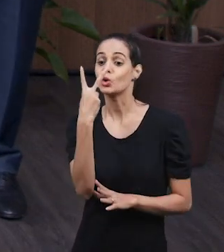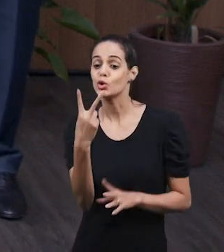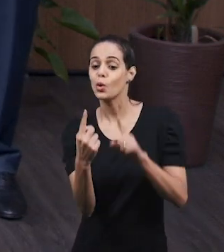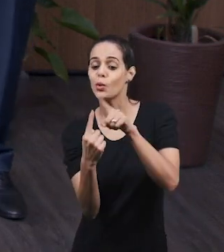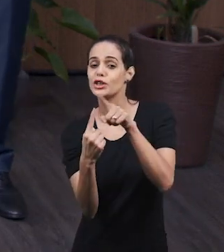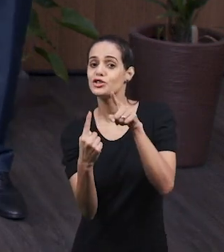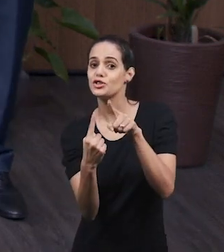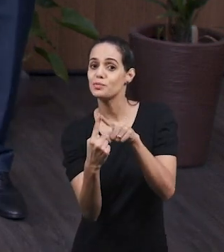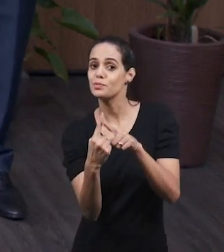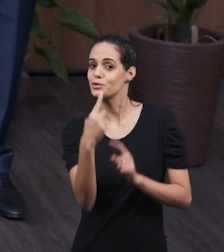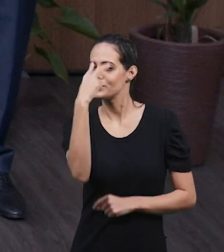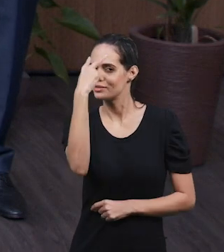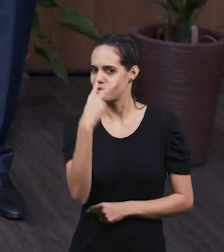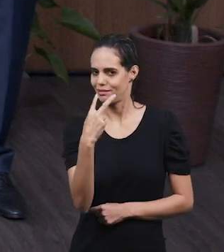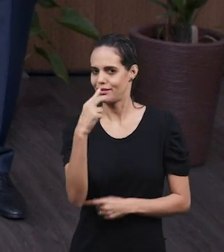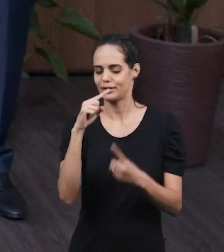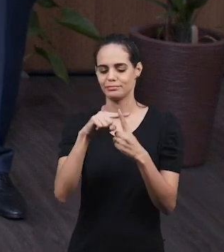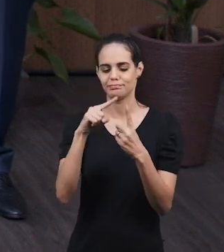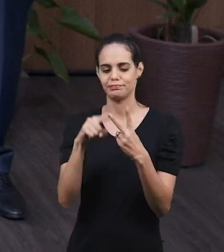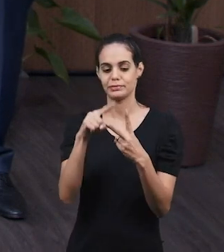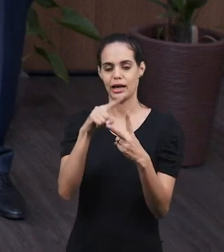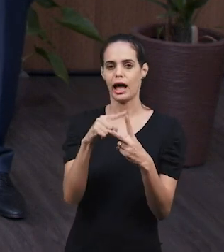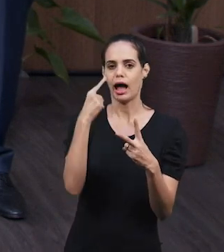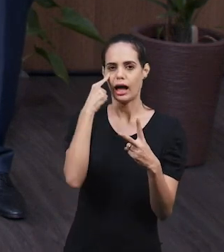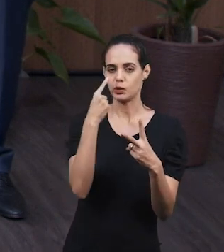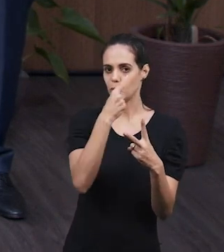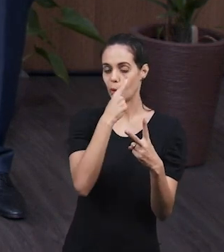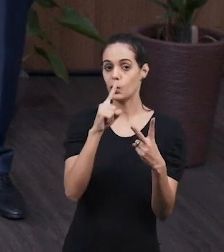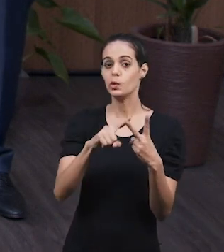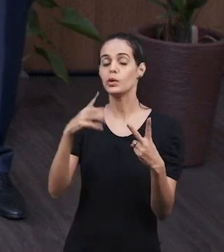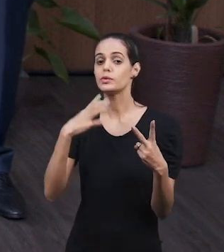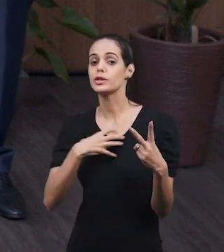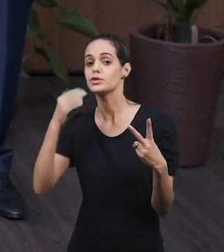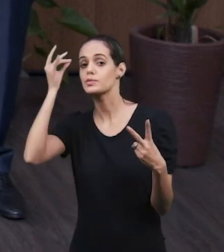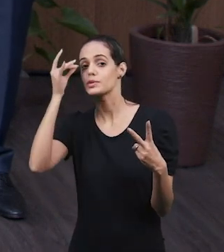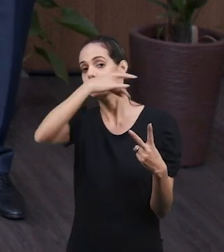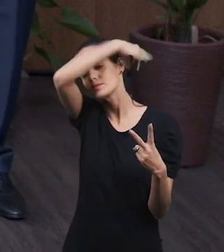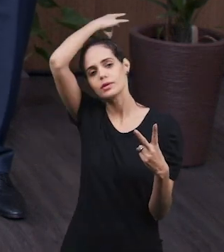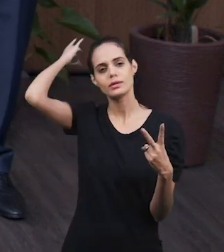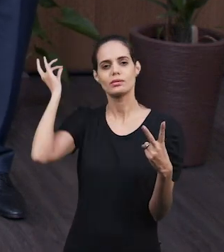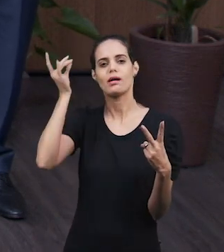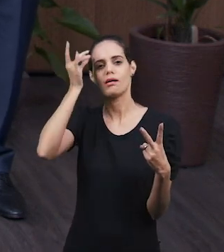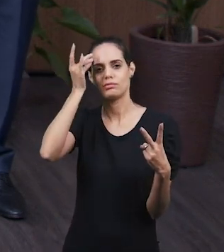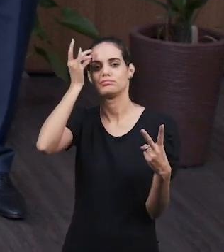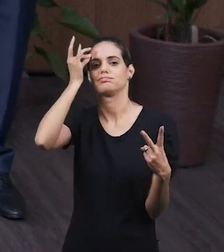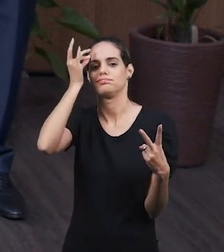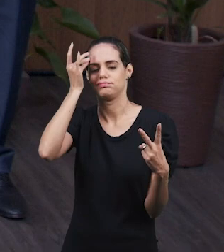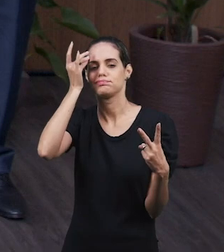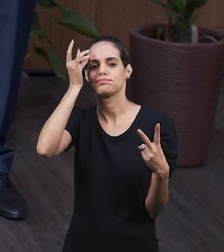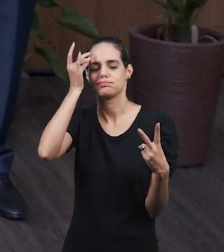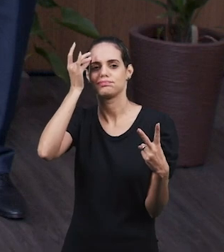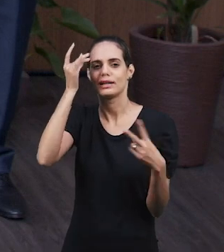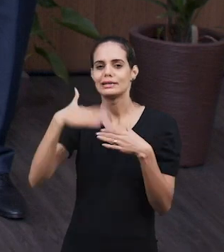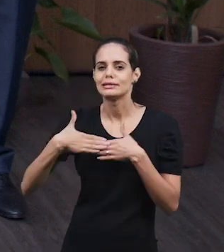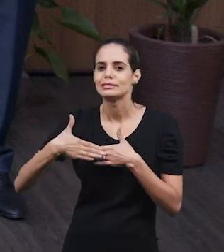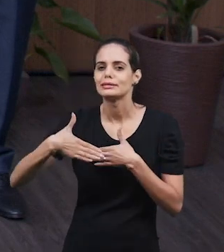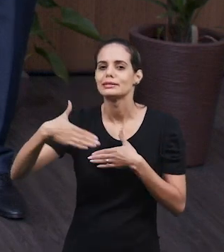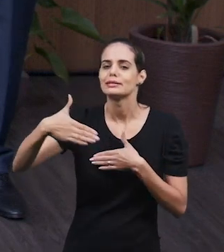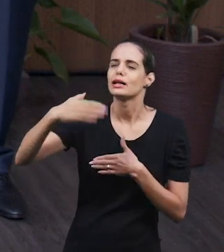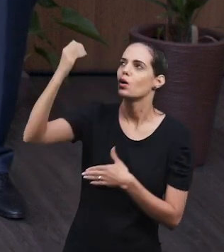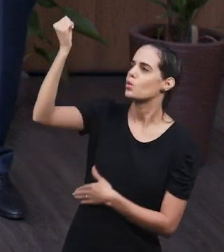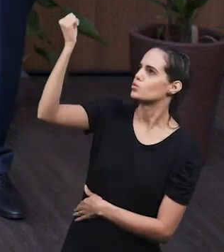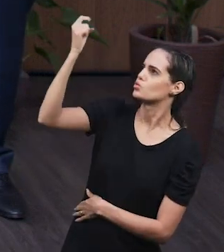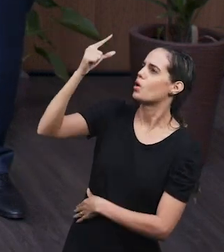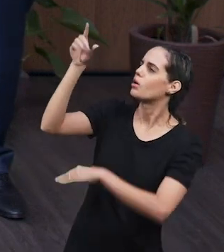physique et le spirituel. Il a commencé à voir la lumière